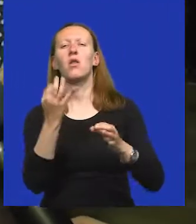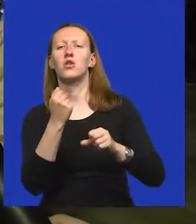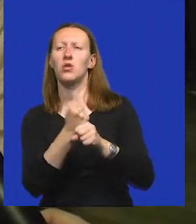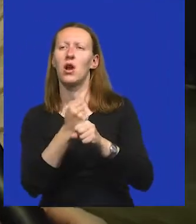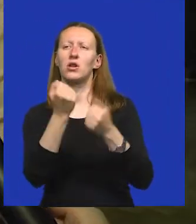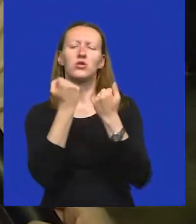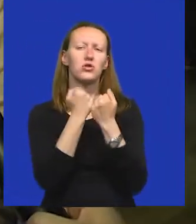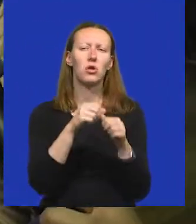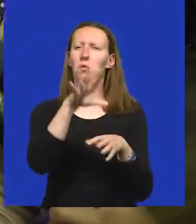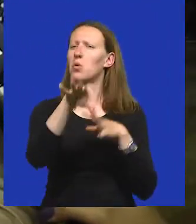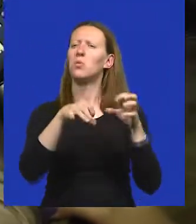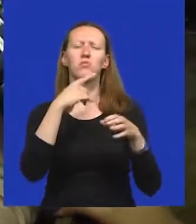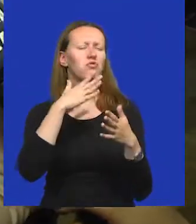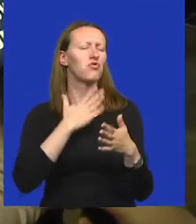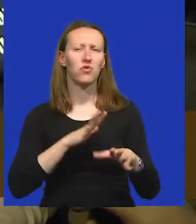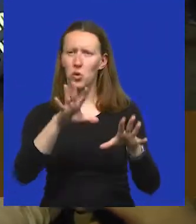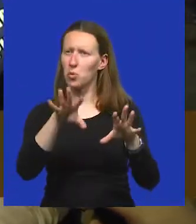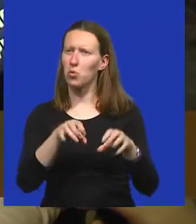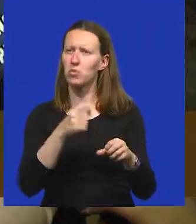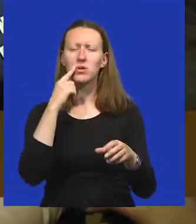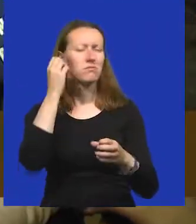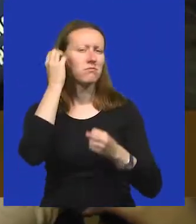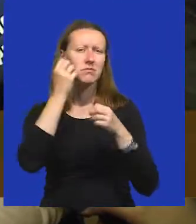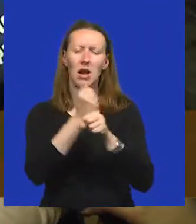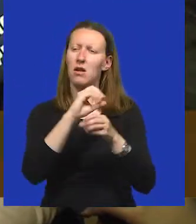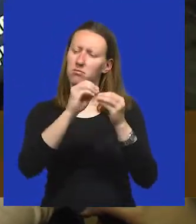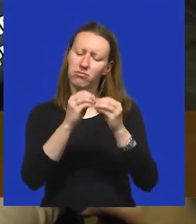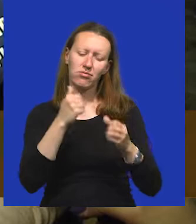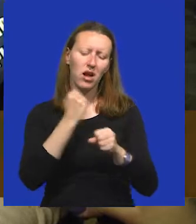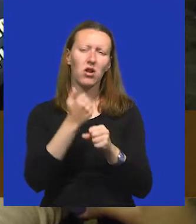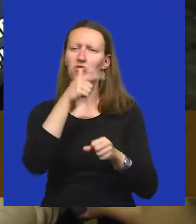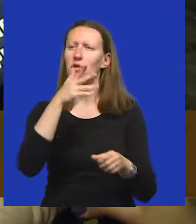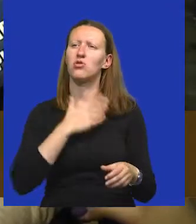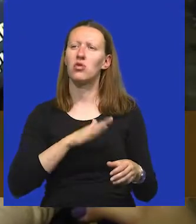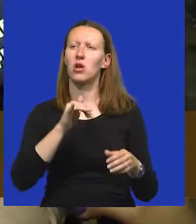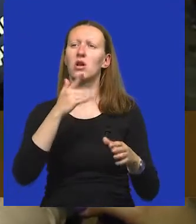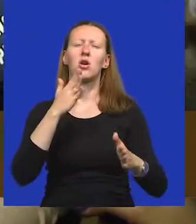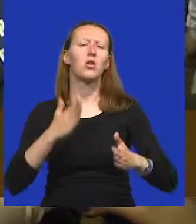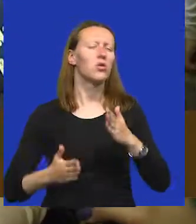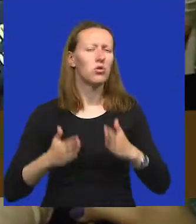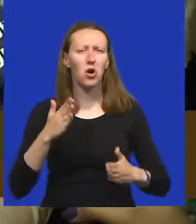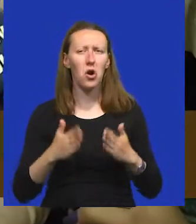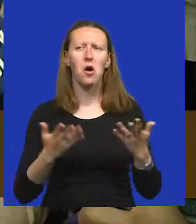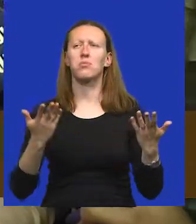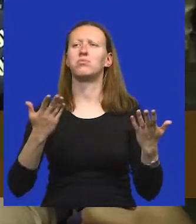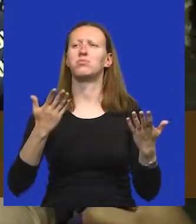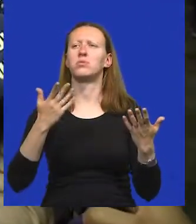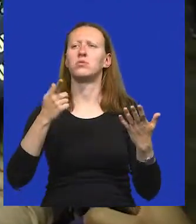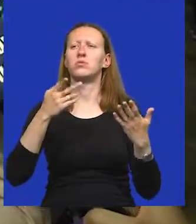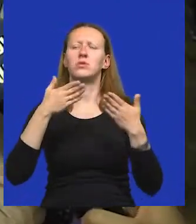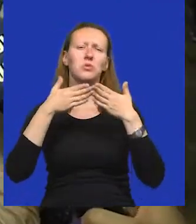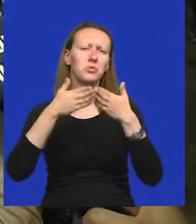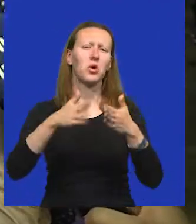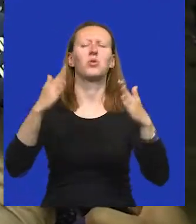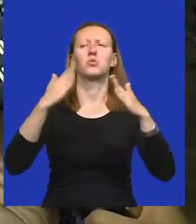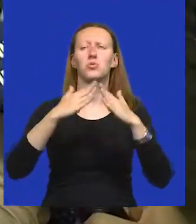qualcosa, liberi sono di prendere qualsiasi cosa e di creare quello che loro vogliono, da robot a